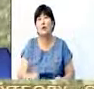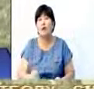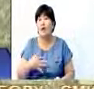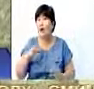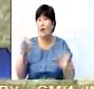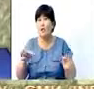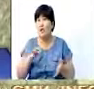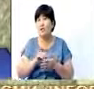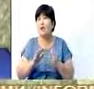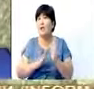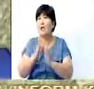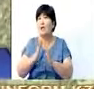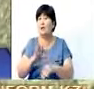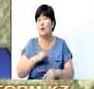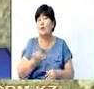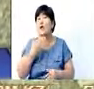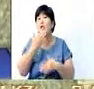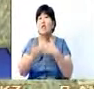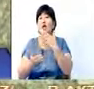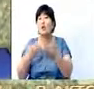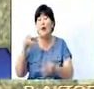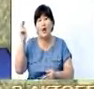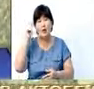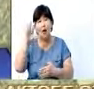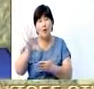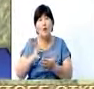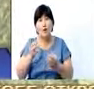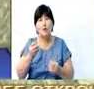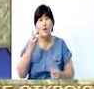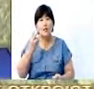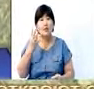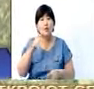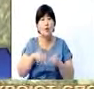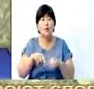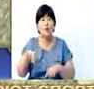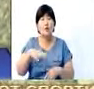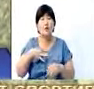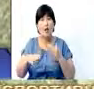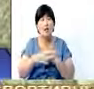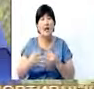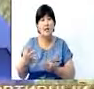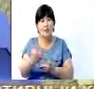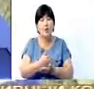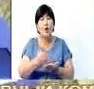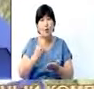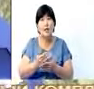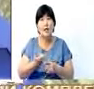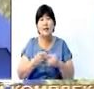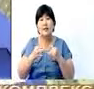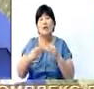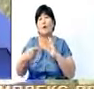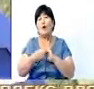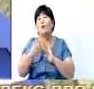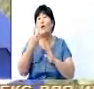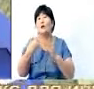Никогда не занимался растениеводством. Спрашивал, научился. Еще 3-4 родственника мне помогают. Собираем урожай. Это земля кормит не